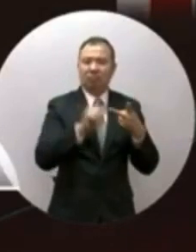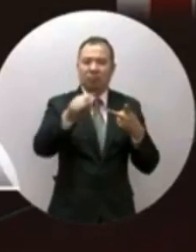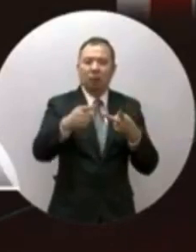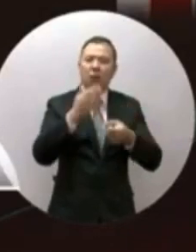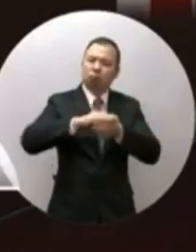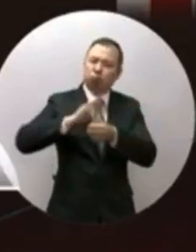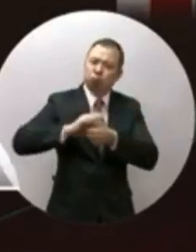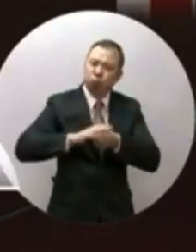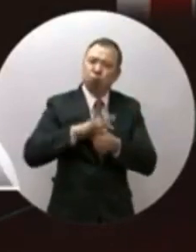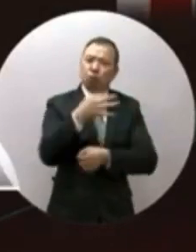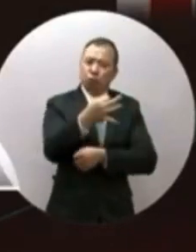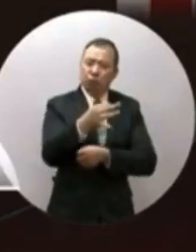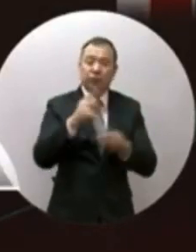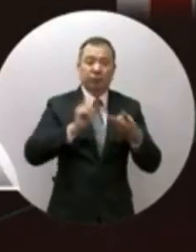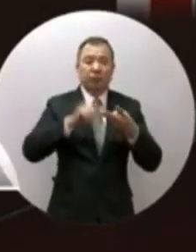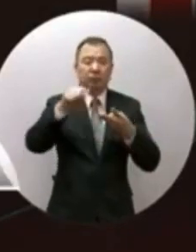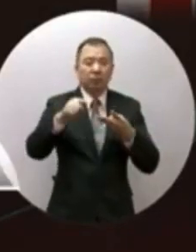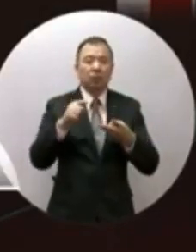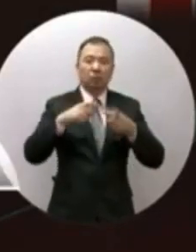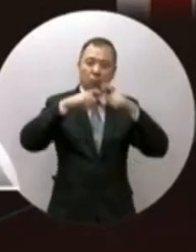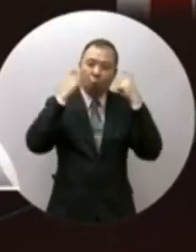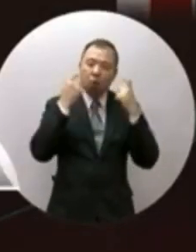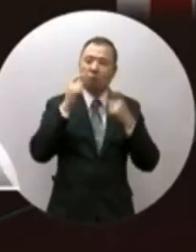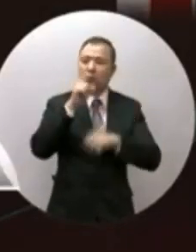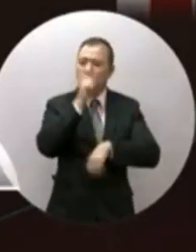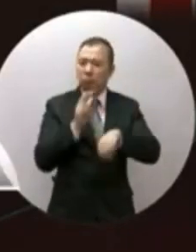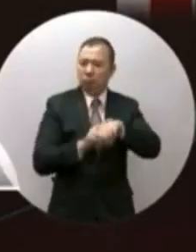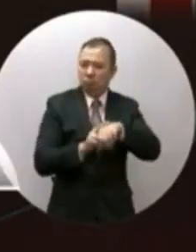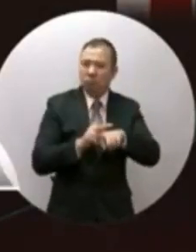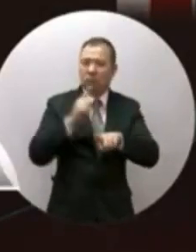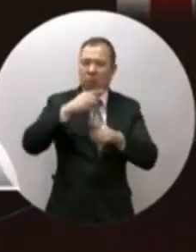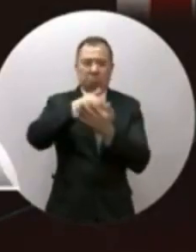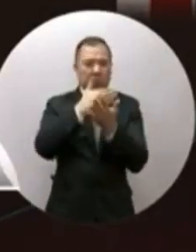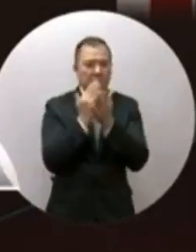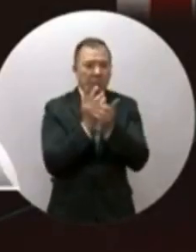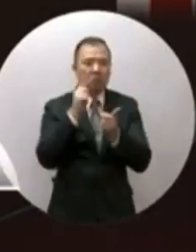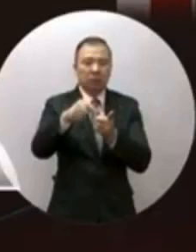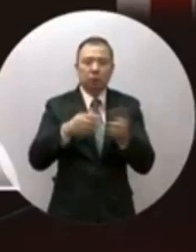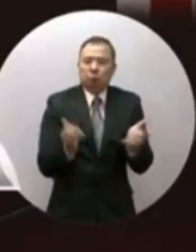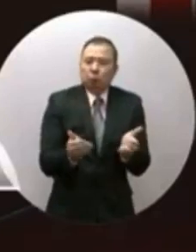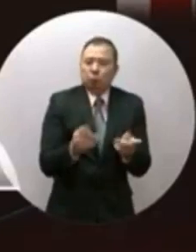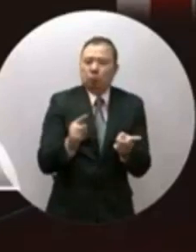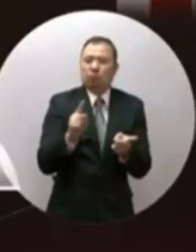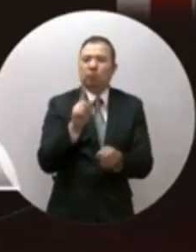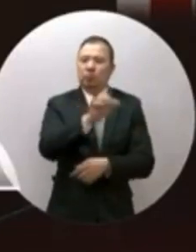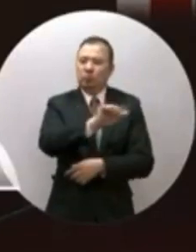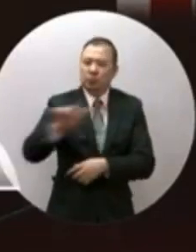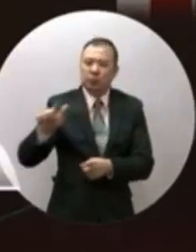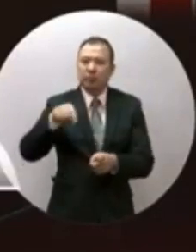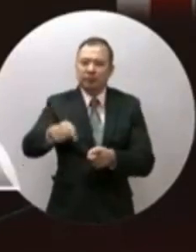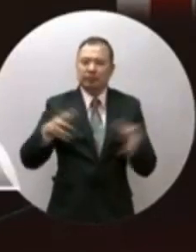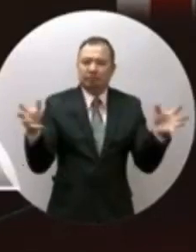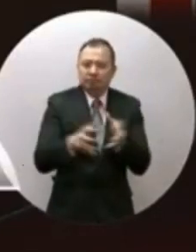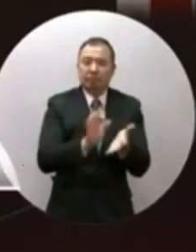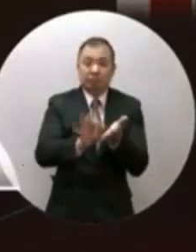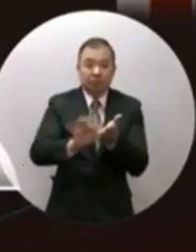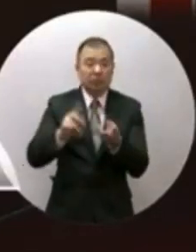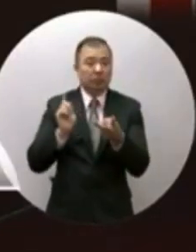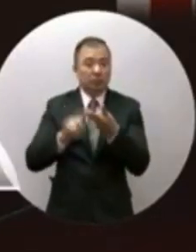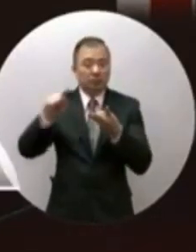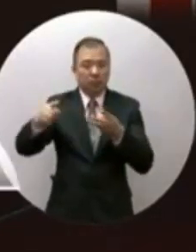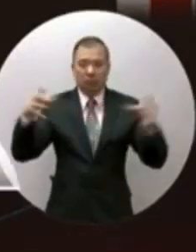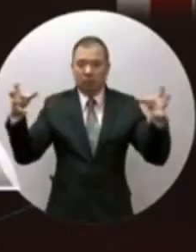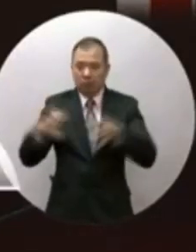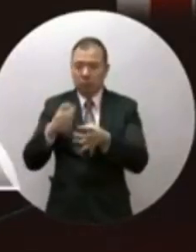增购物资、药品及医疗的设备，办理集中检疫、隔